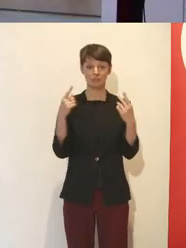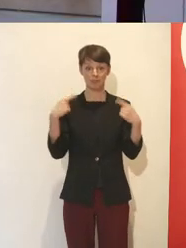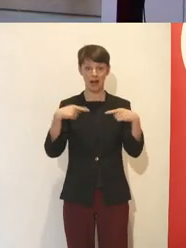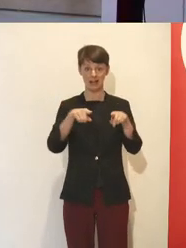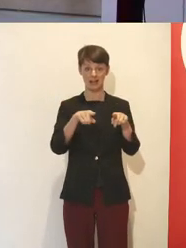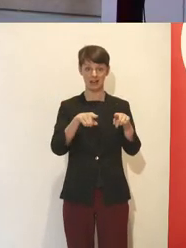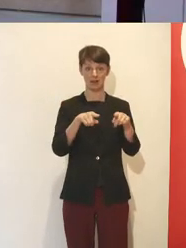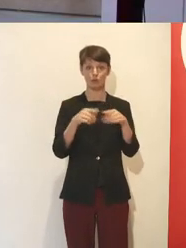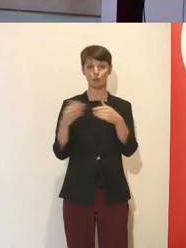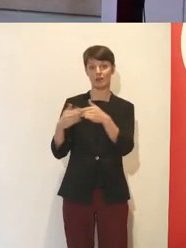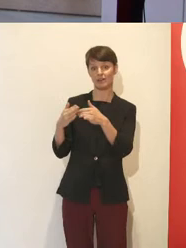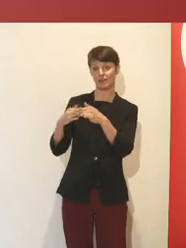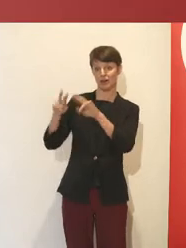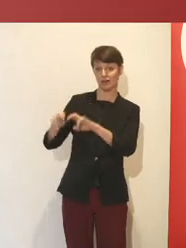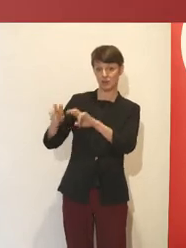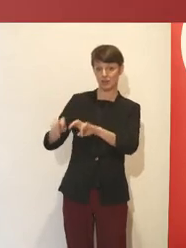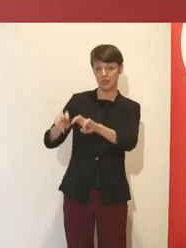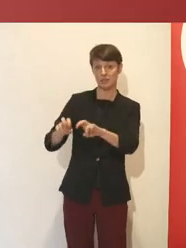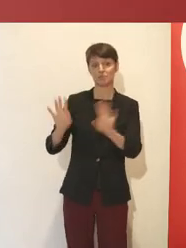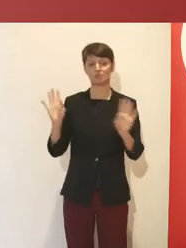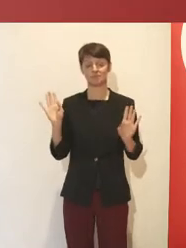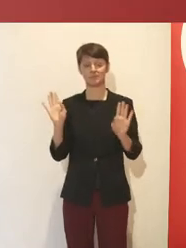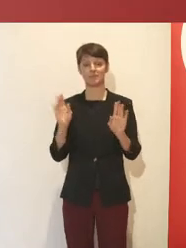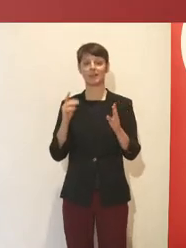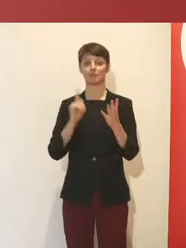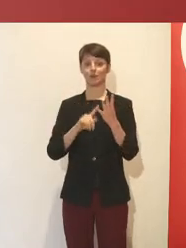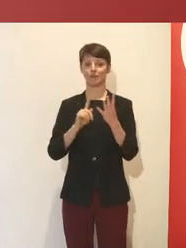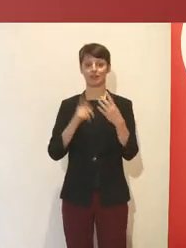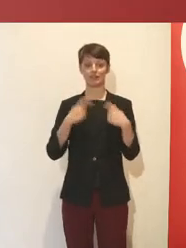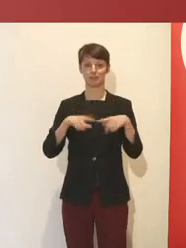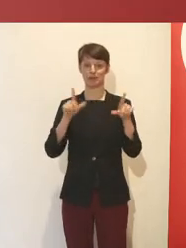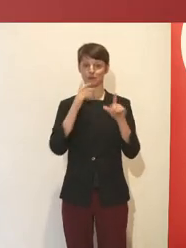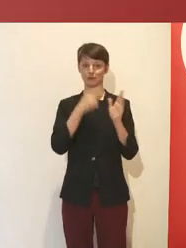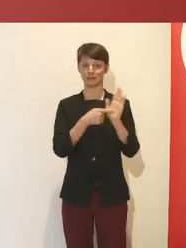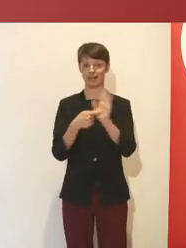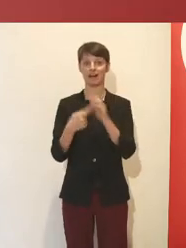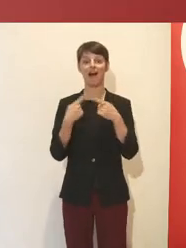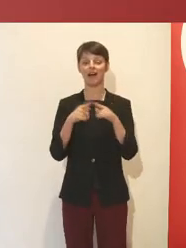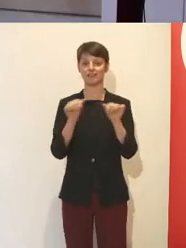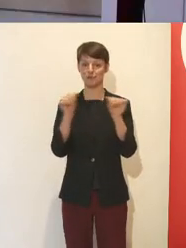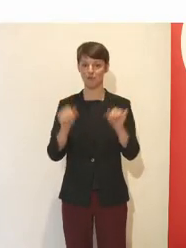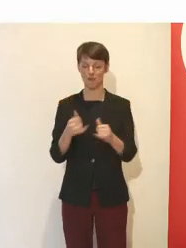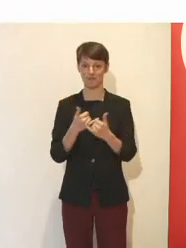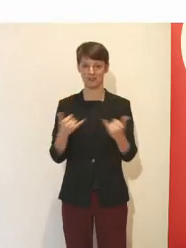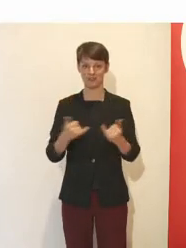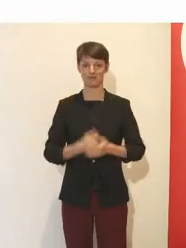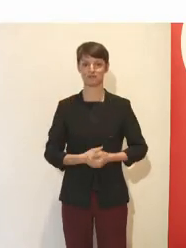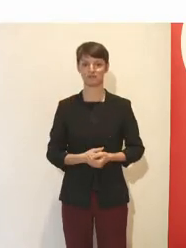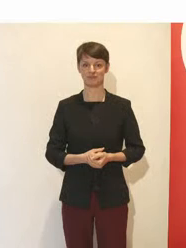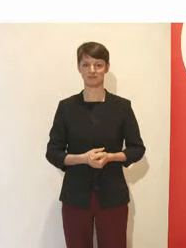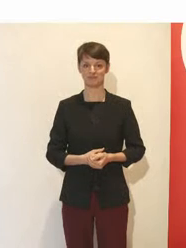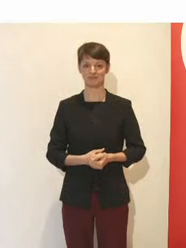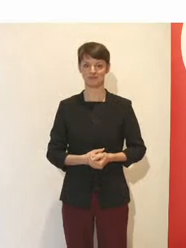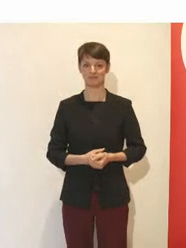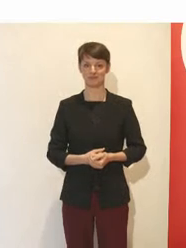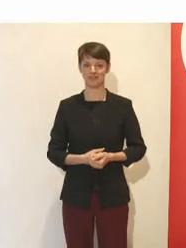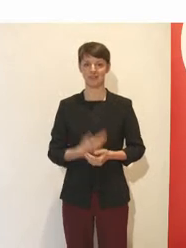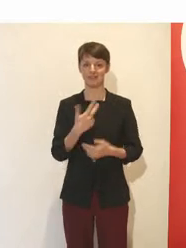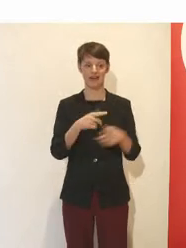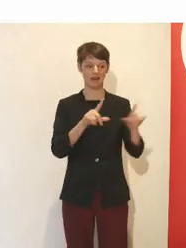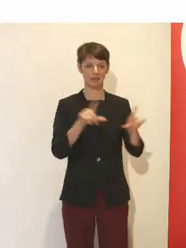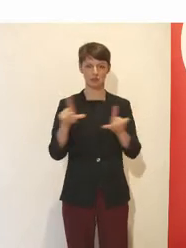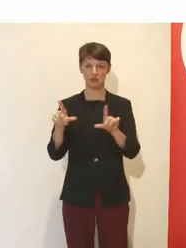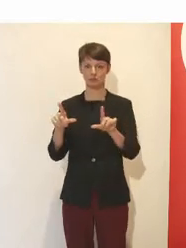neben recherche geht aber wir haben noch ein viertes bild die andere variante und zwar nicht drei kleine